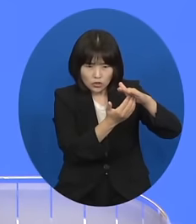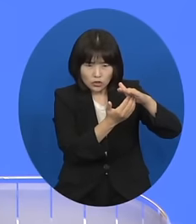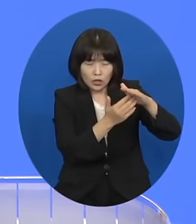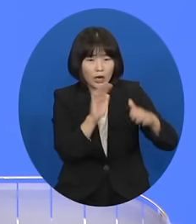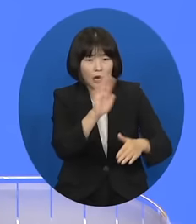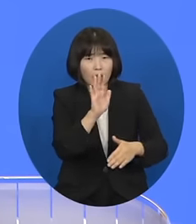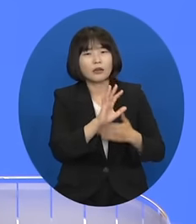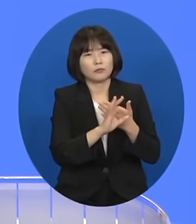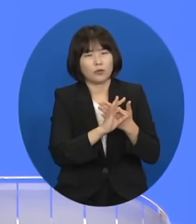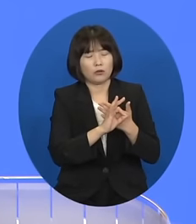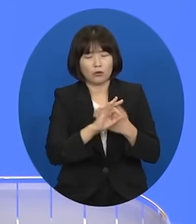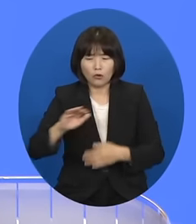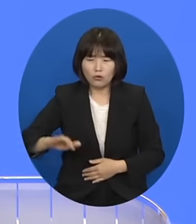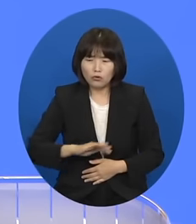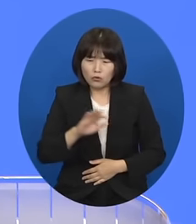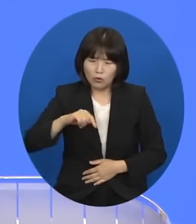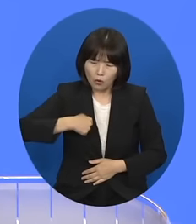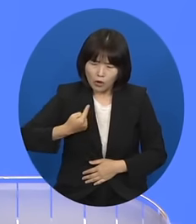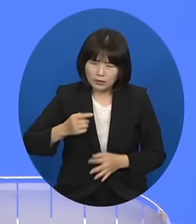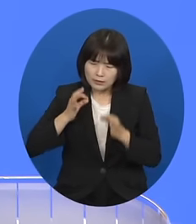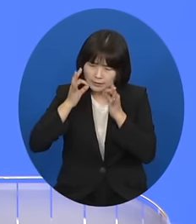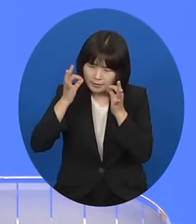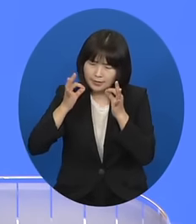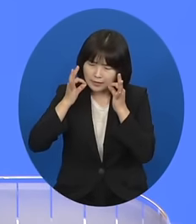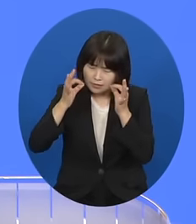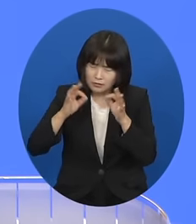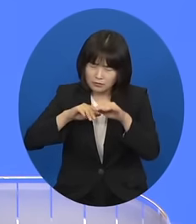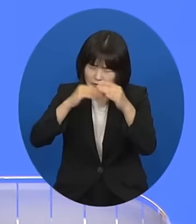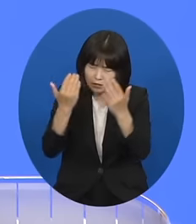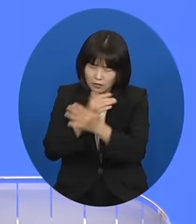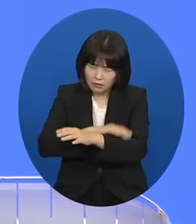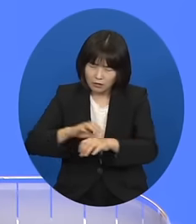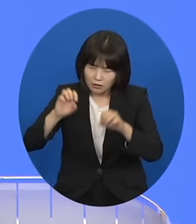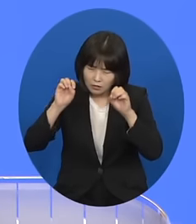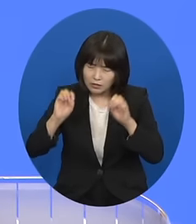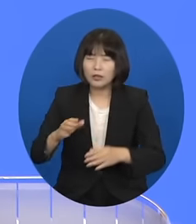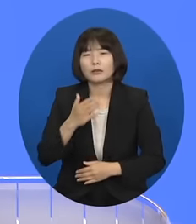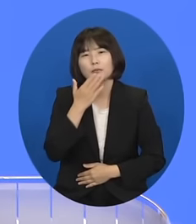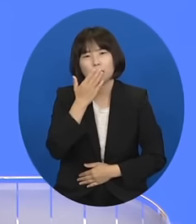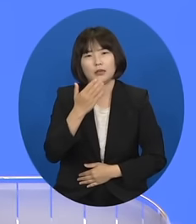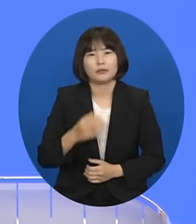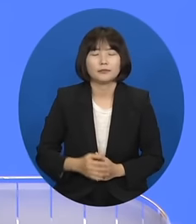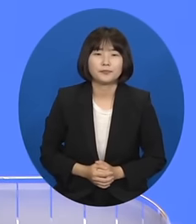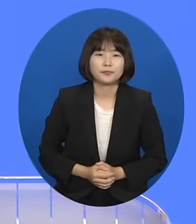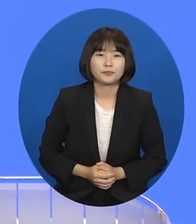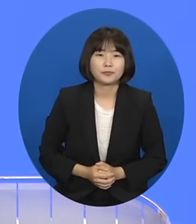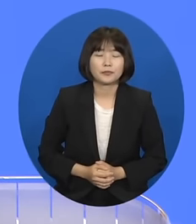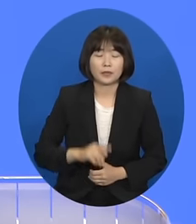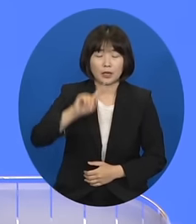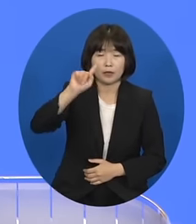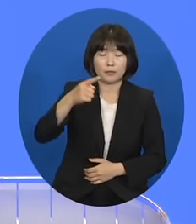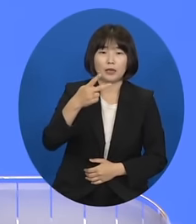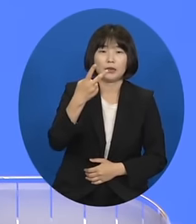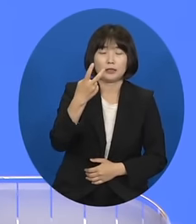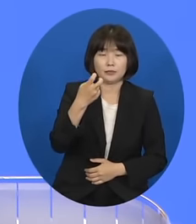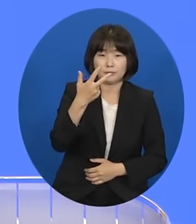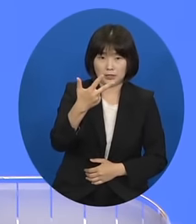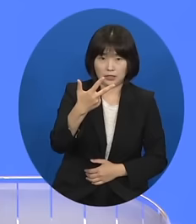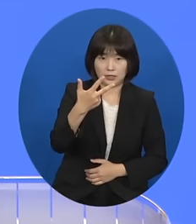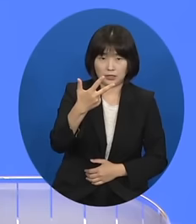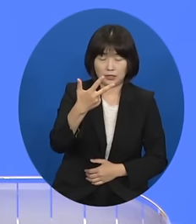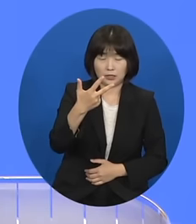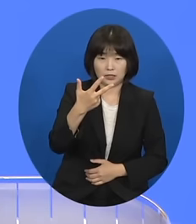우리가 아무리 애써도 그 모든 것이 헛된 것이 될 수 있다는 거예요. 자, 127편 솔로몬이 지었다고